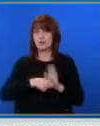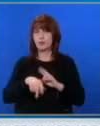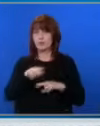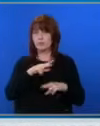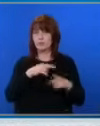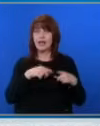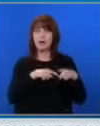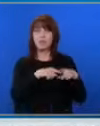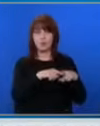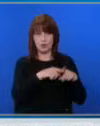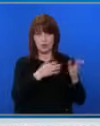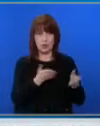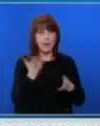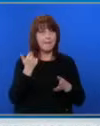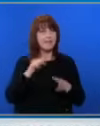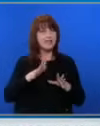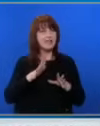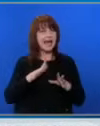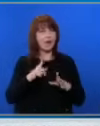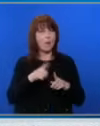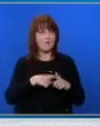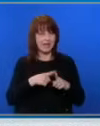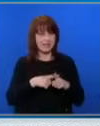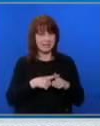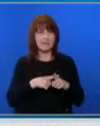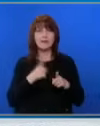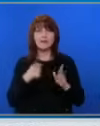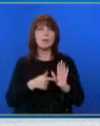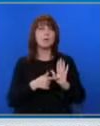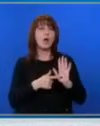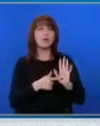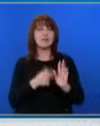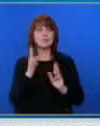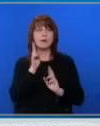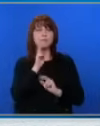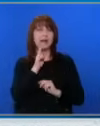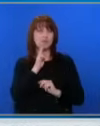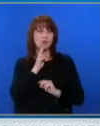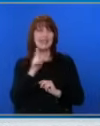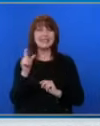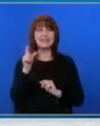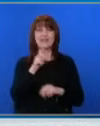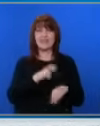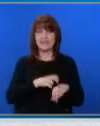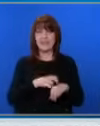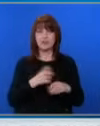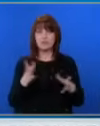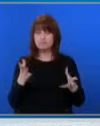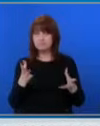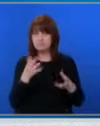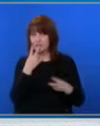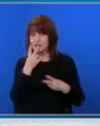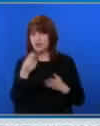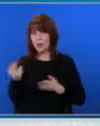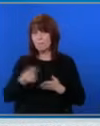проверката на прокуратурата. Преди няколко месеца в Посвета у нас ви показахме как преподавателят Стефан Дечев откри,